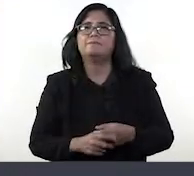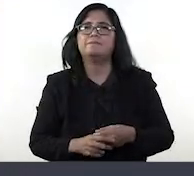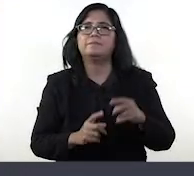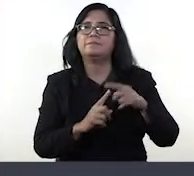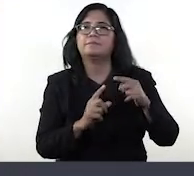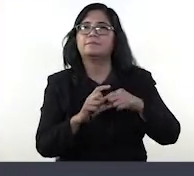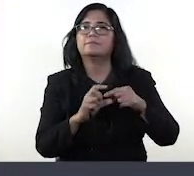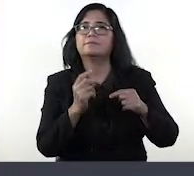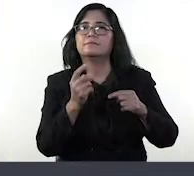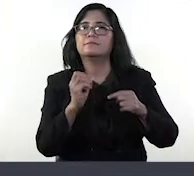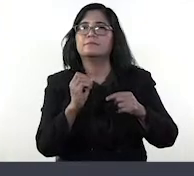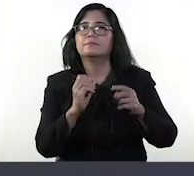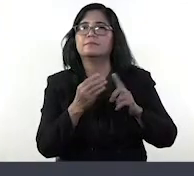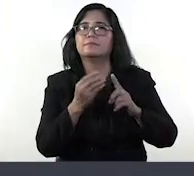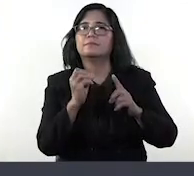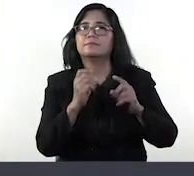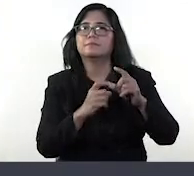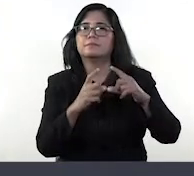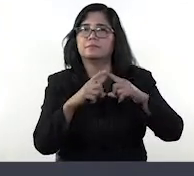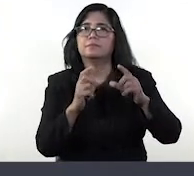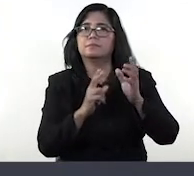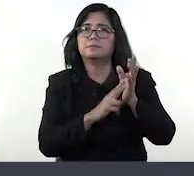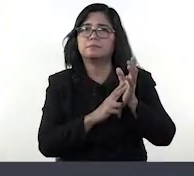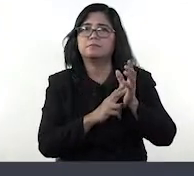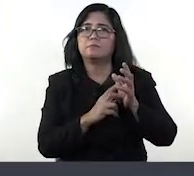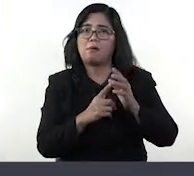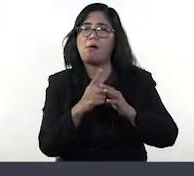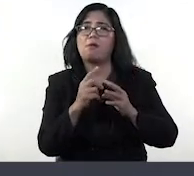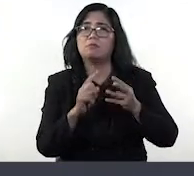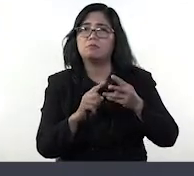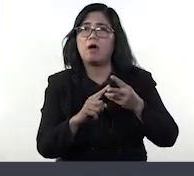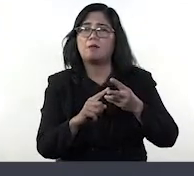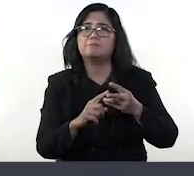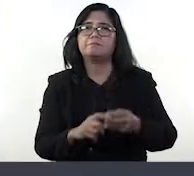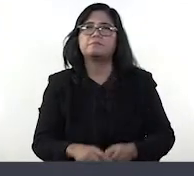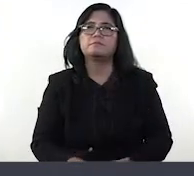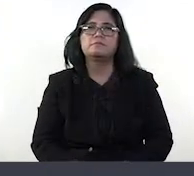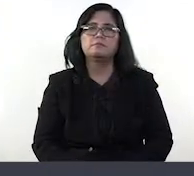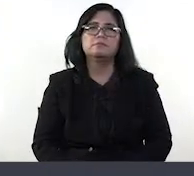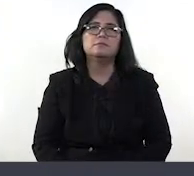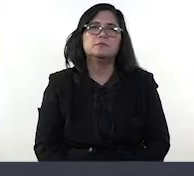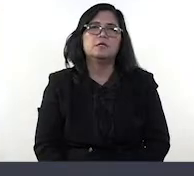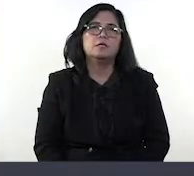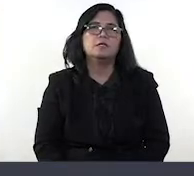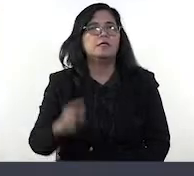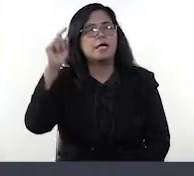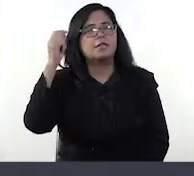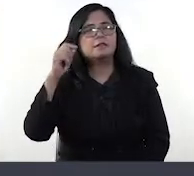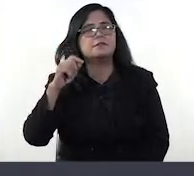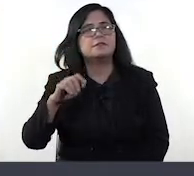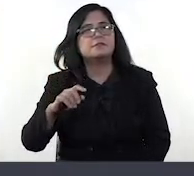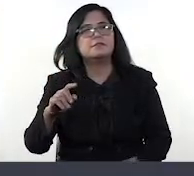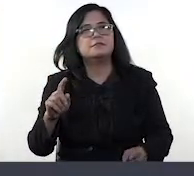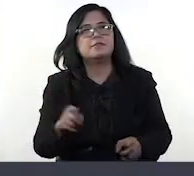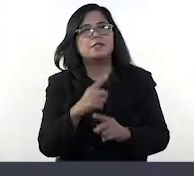semangat memuji dan memuliakan Tuhan serta bersaksi Hai saya ingat lagu-lagu tahun 70 waktu saya baru bertobat